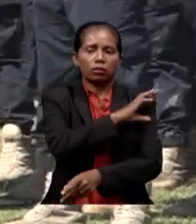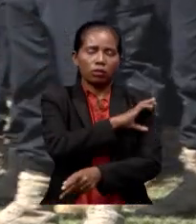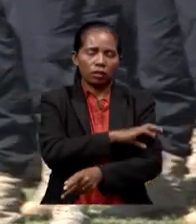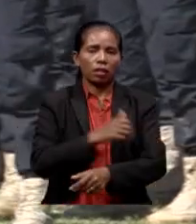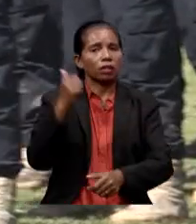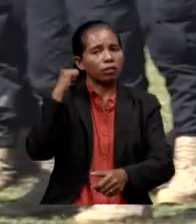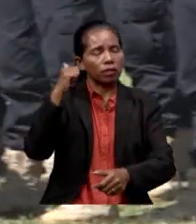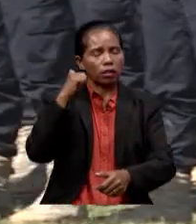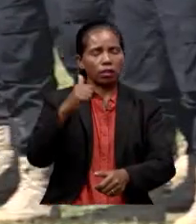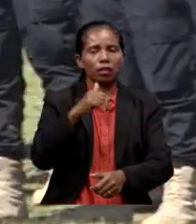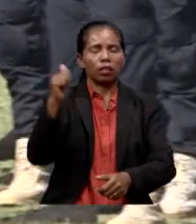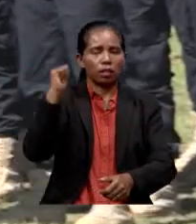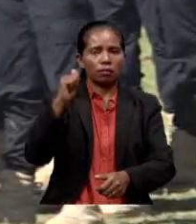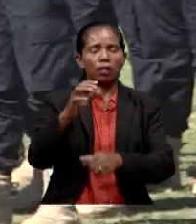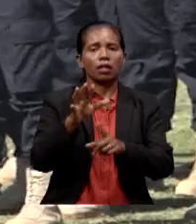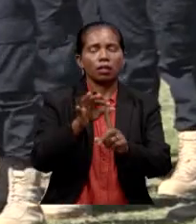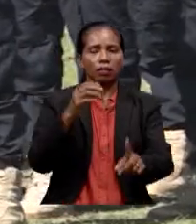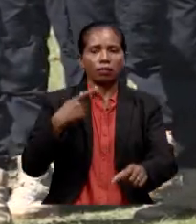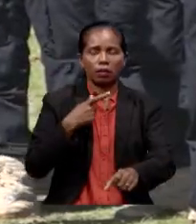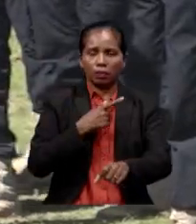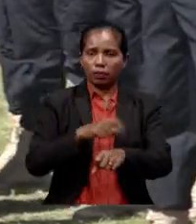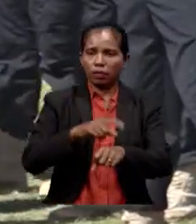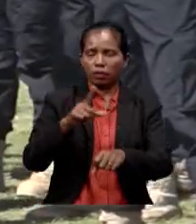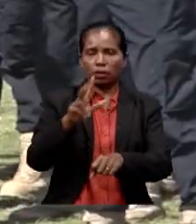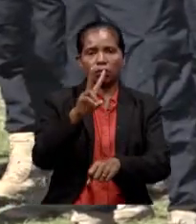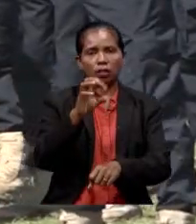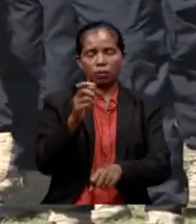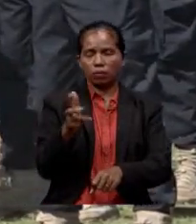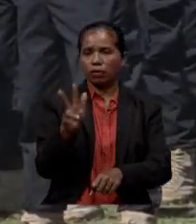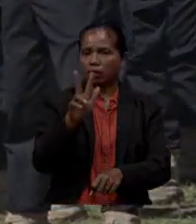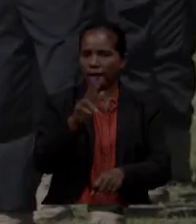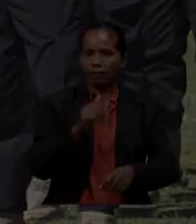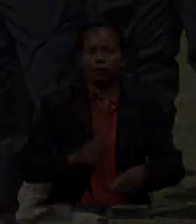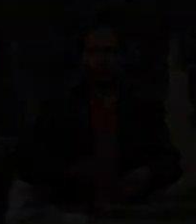parlamentar tineringrua ruanulu resing tolung. João Carlos Marito da Costa, GMN.